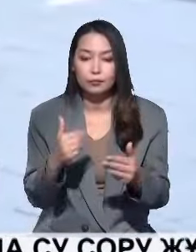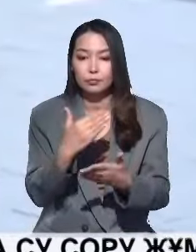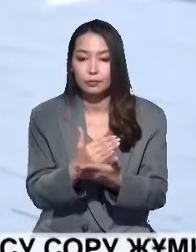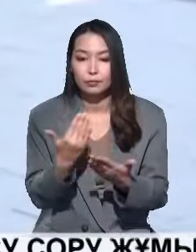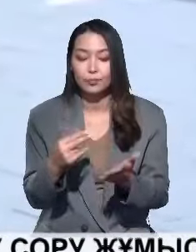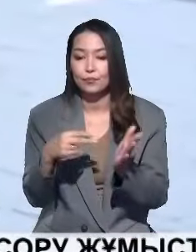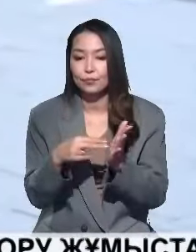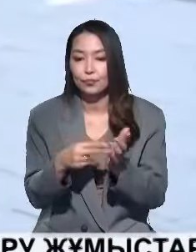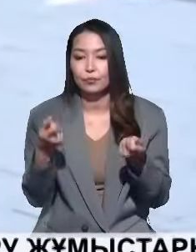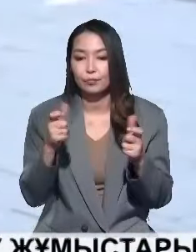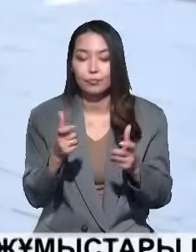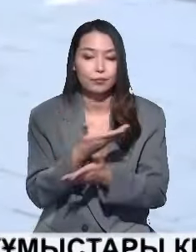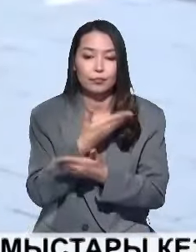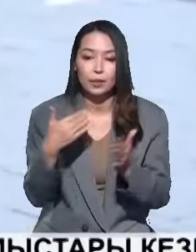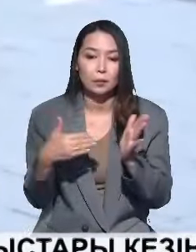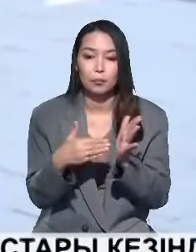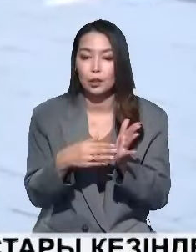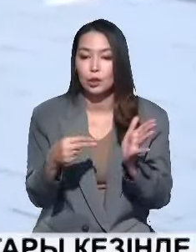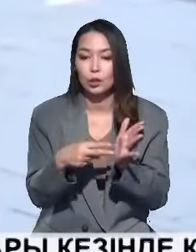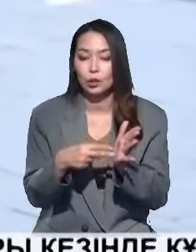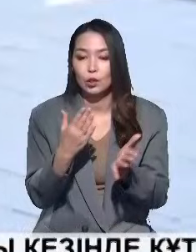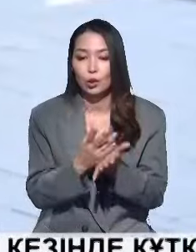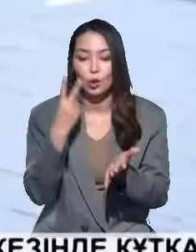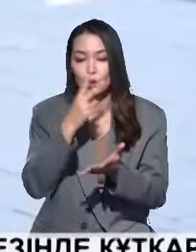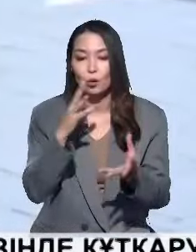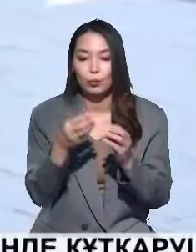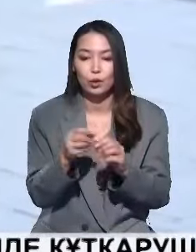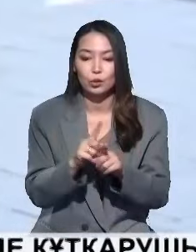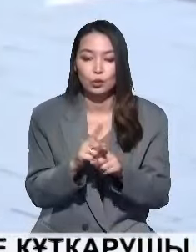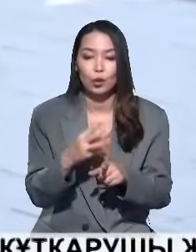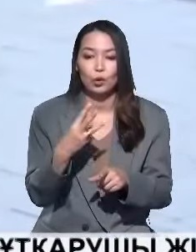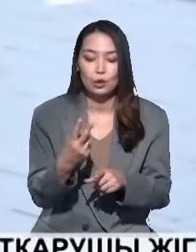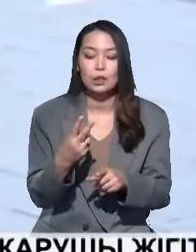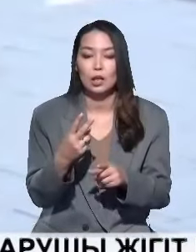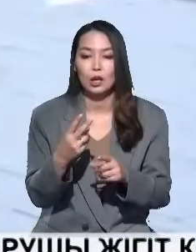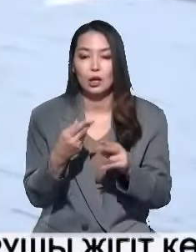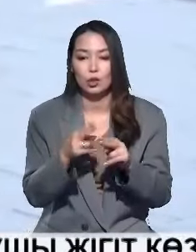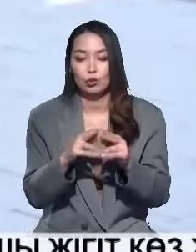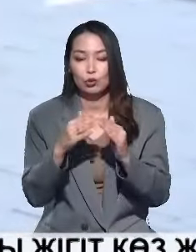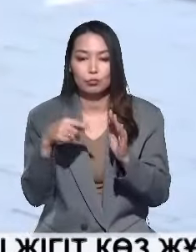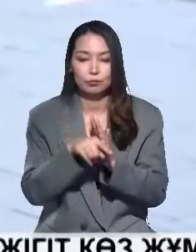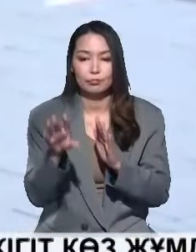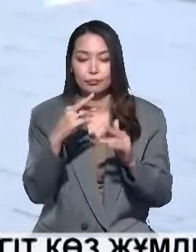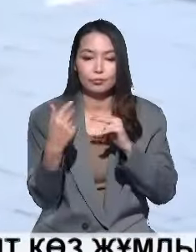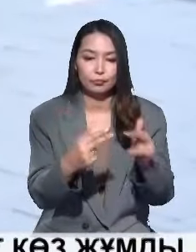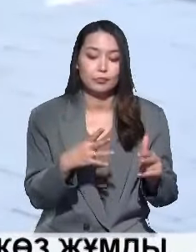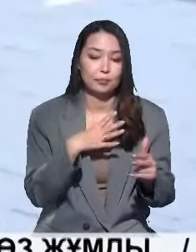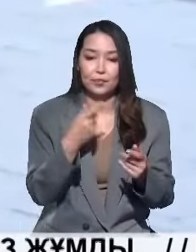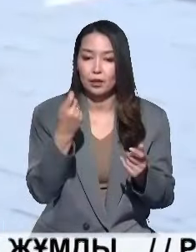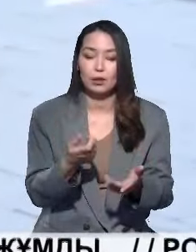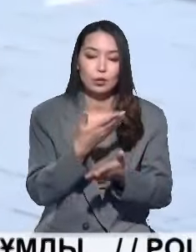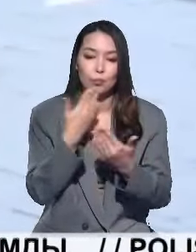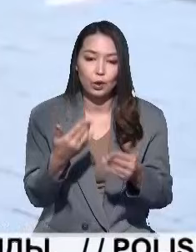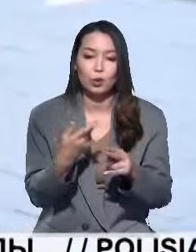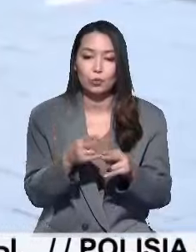Тарифтерді көтергеніміз жоқ минималды көлемде. 2 жыл ішінде 32 жылу алмастырғыш ауыстырдық. Ол арзан тұрмайды. Біздің әдейі суды өшіріп